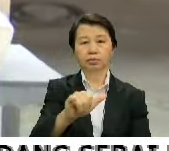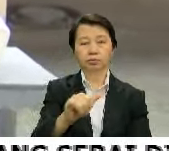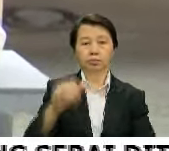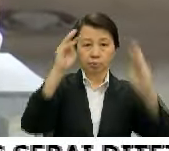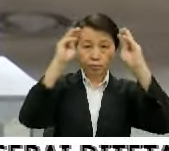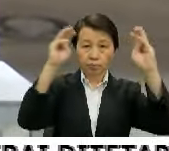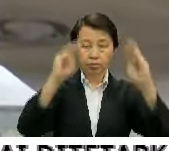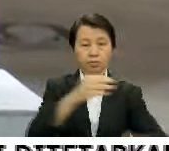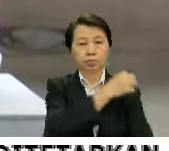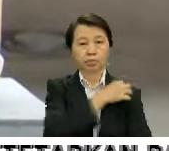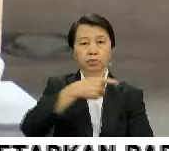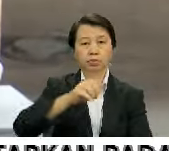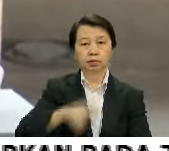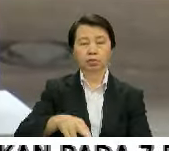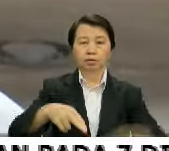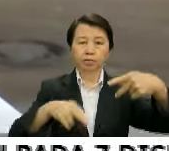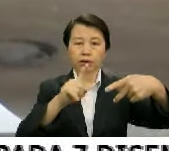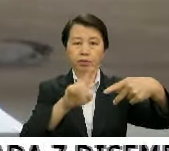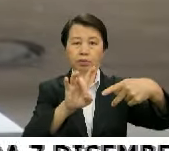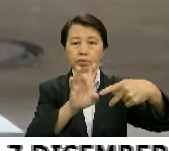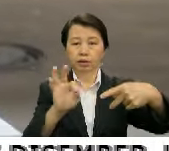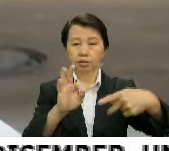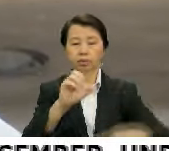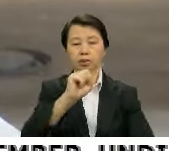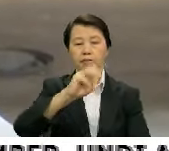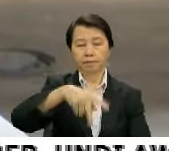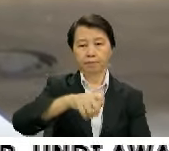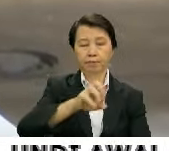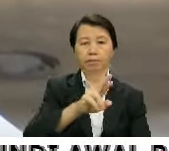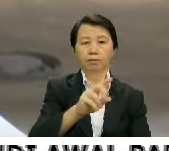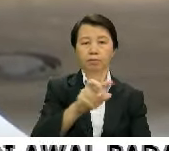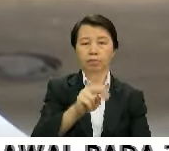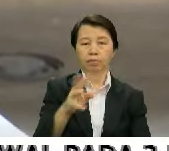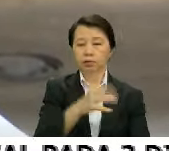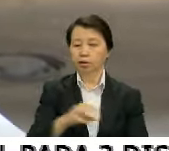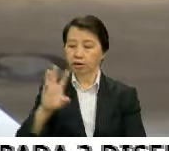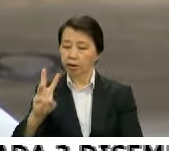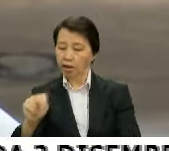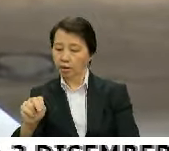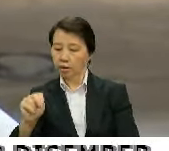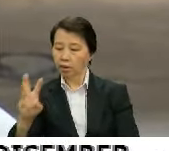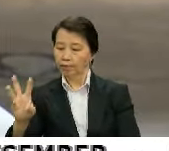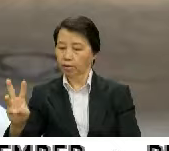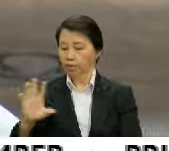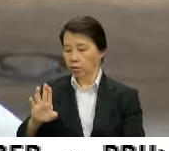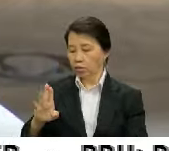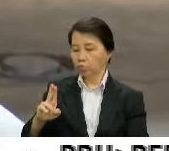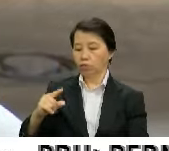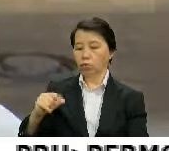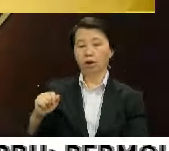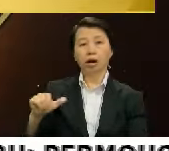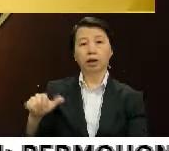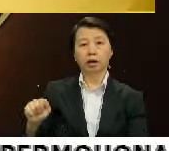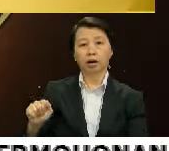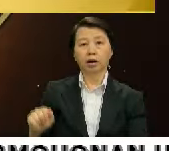bagi kawasan P189 Sempurna dan juga bagi kawasan N66 Bugaya untuk pilihan raya kecil. Baik, kita kembali